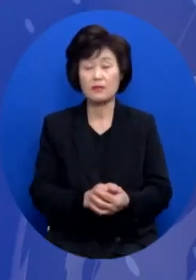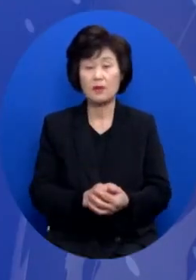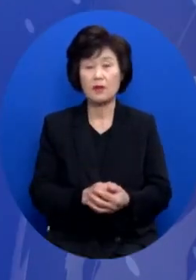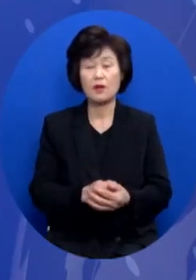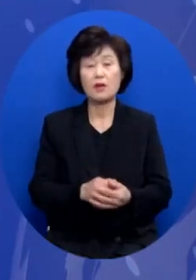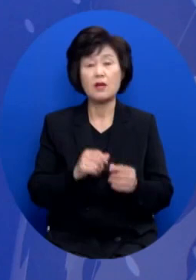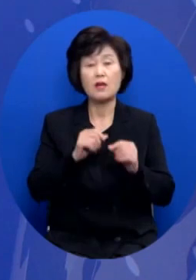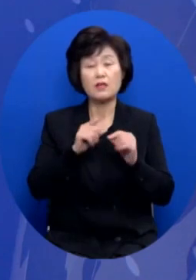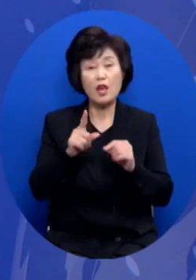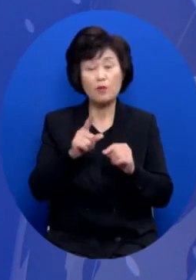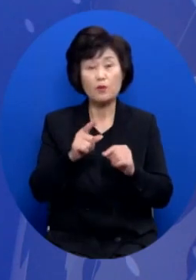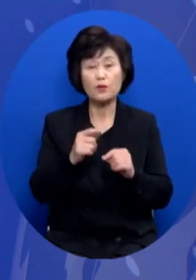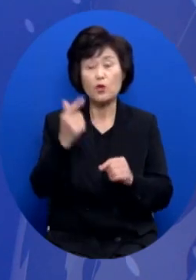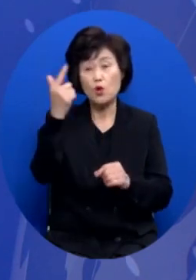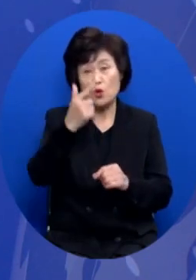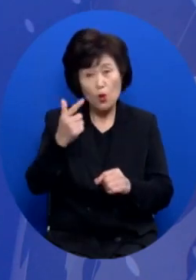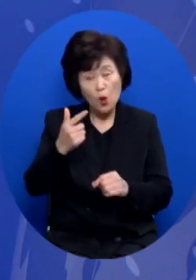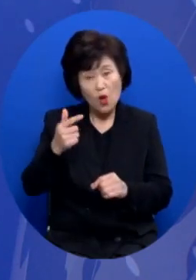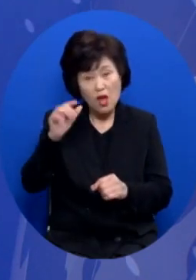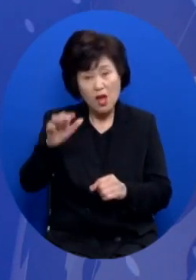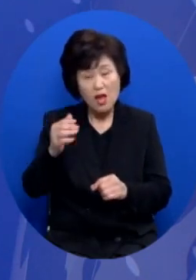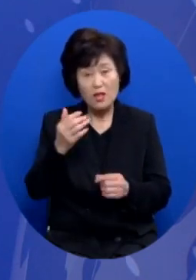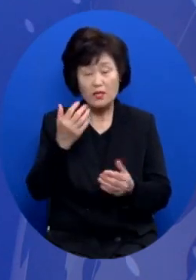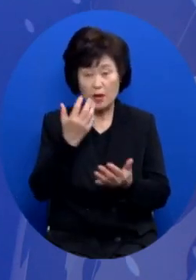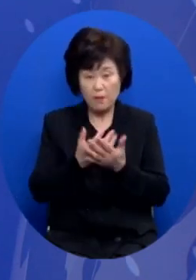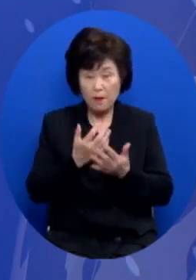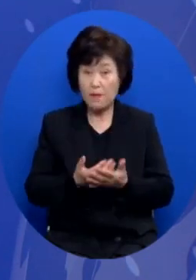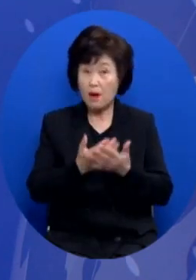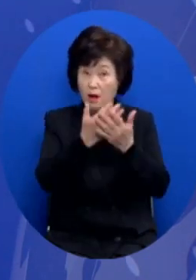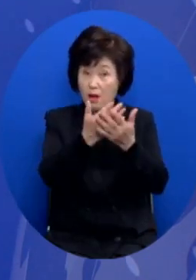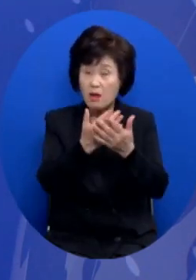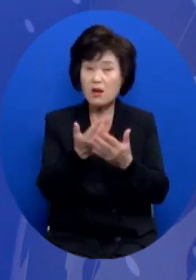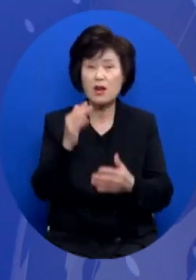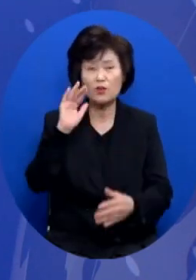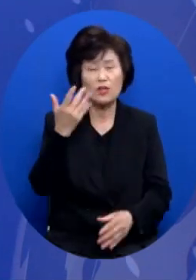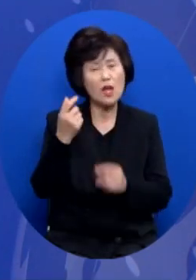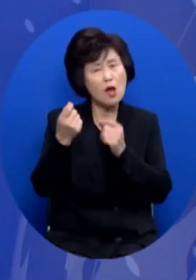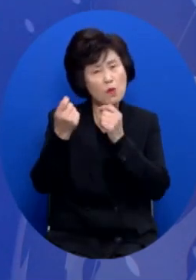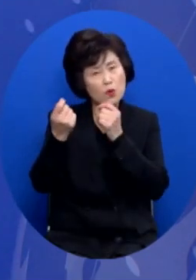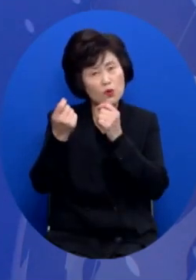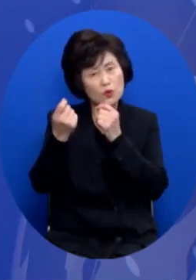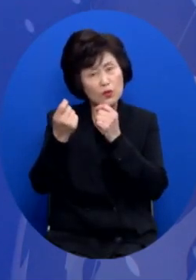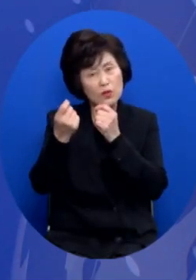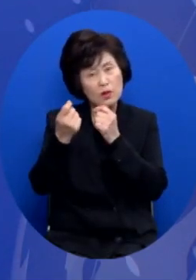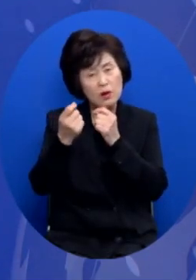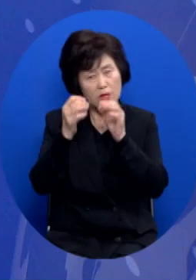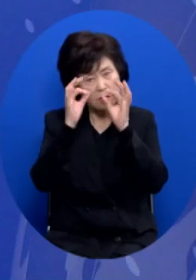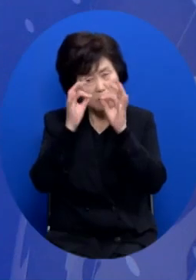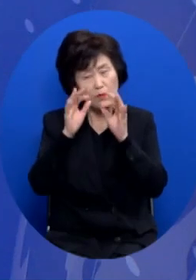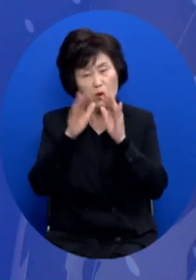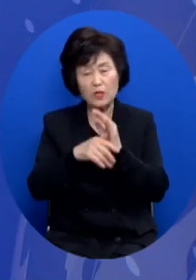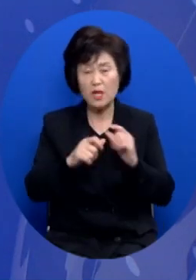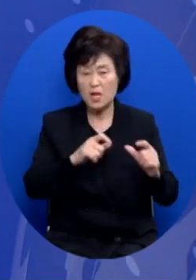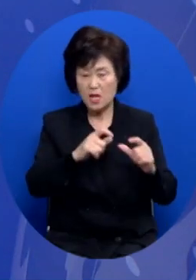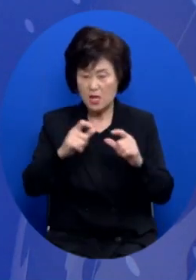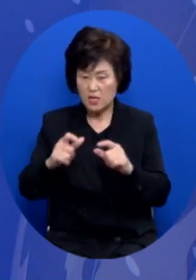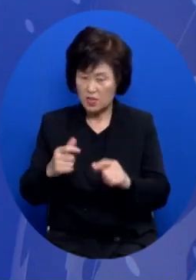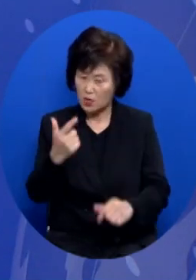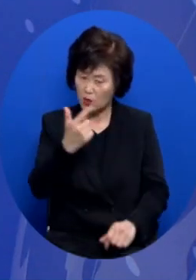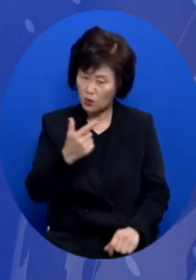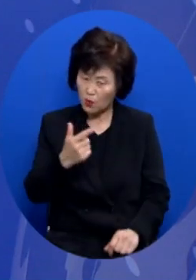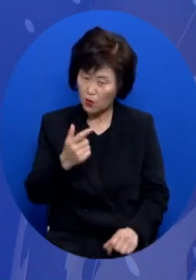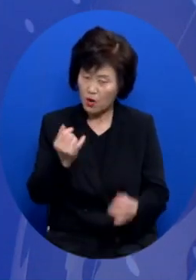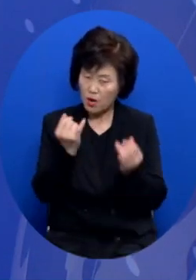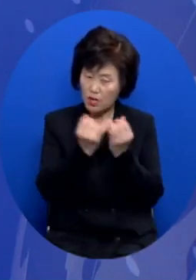헌의안은 노예들이 상정해야 하는데이 보수적인 교단 분위기를 감안했을 때 지역 노예가 여성 한수를 할